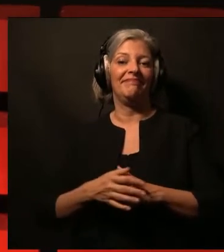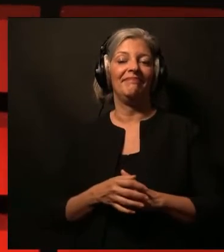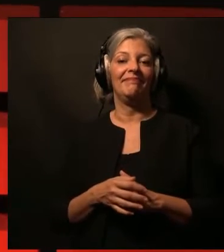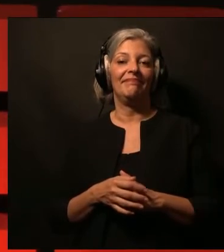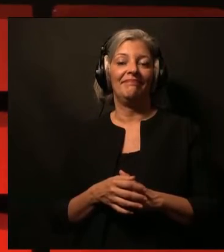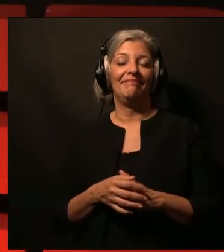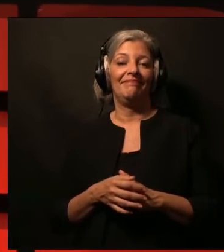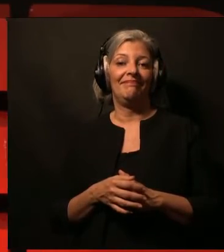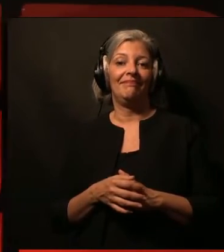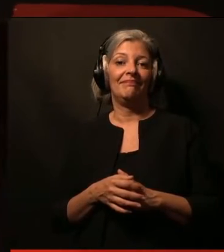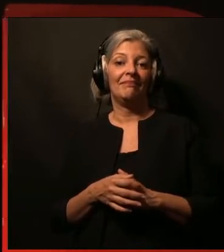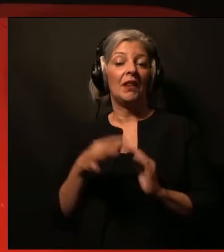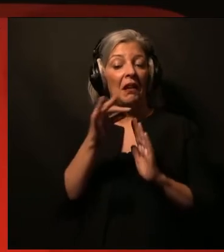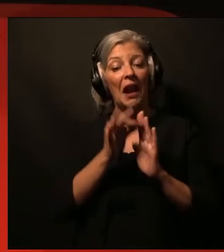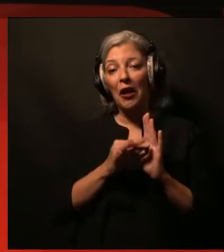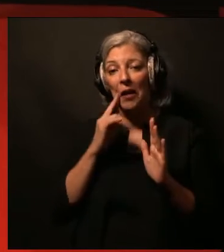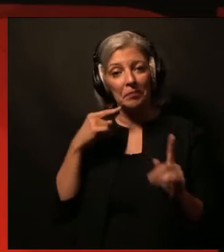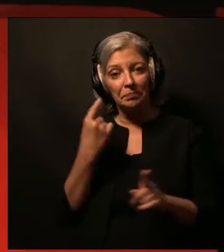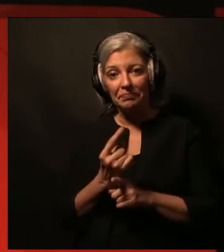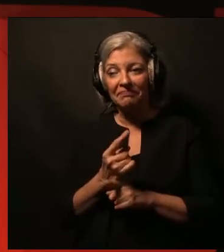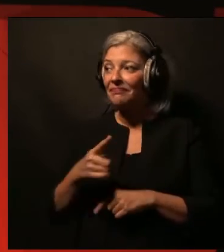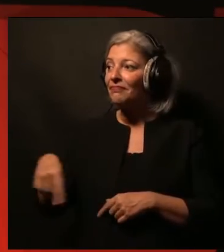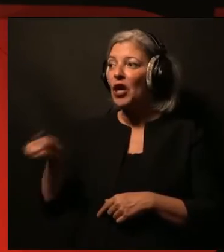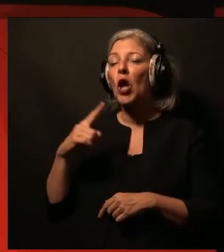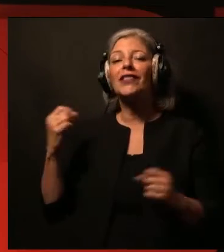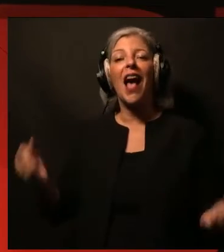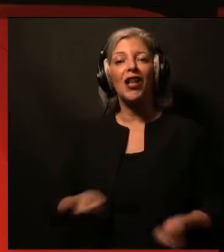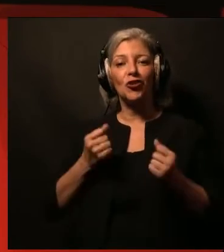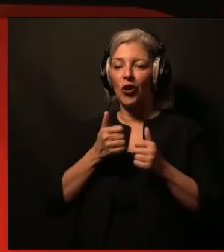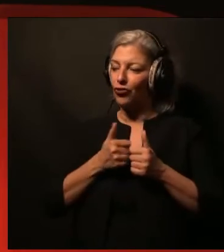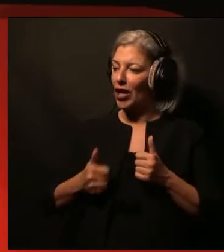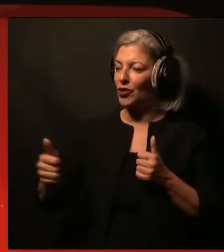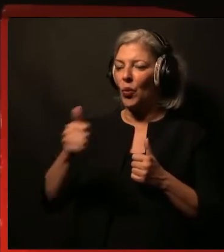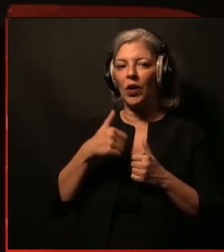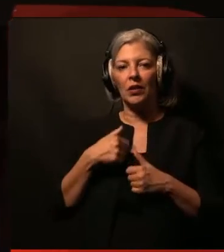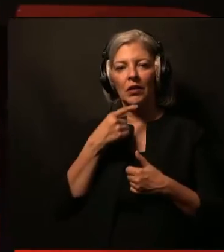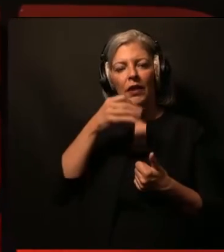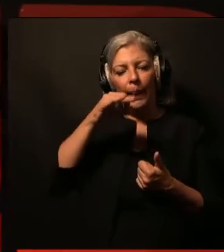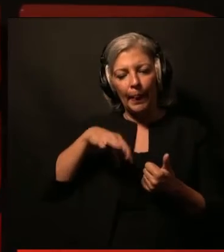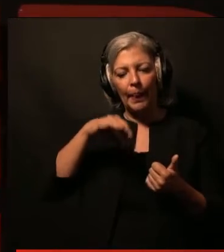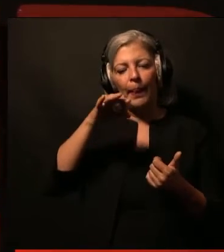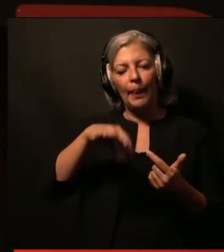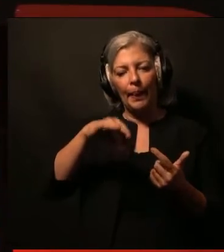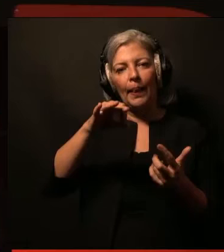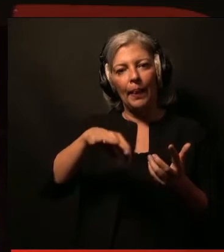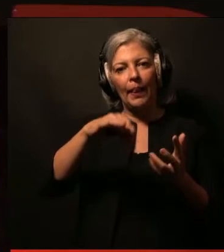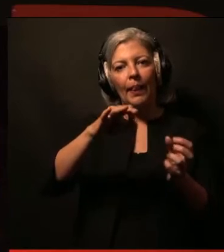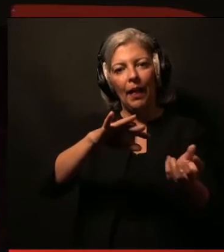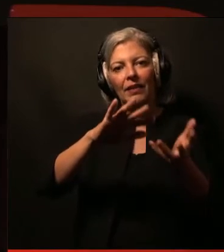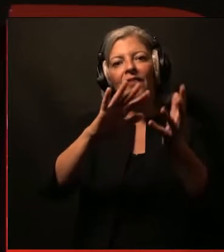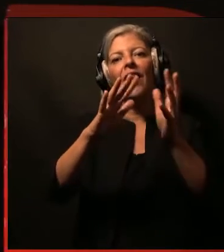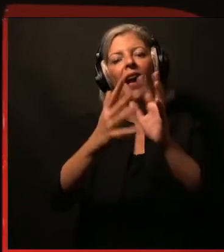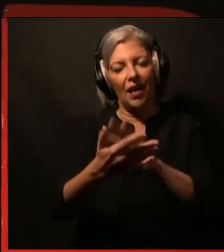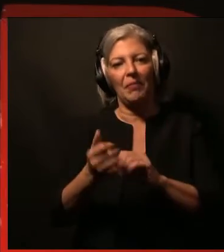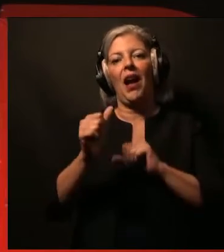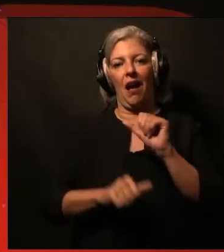lo stesso vale per le nostre azioni individuali che si vanno a sommare una dopo l'altra una dopo l'altra giorno dopo